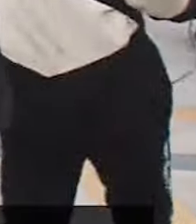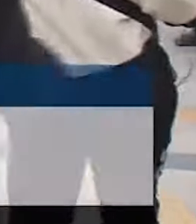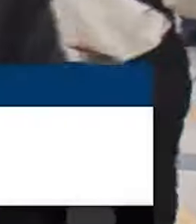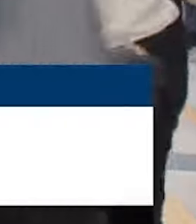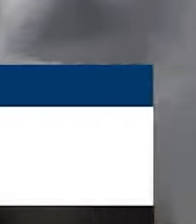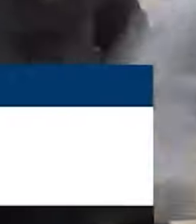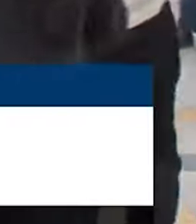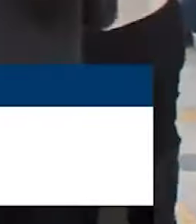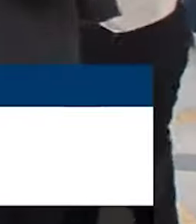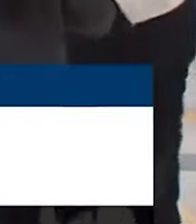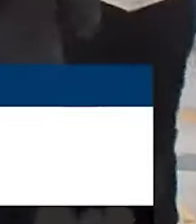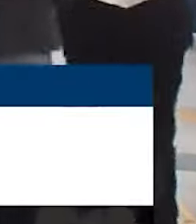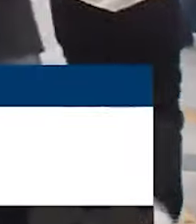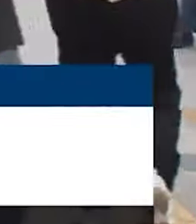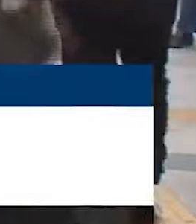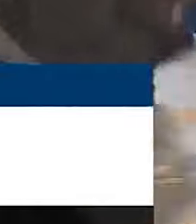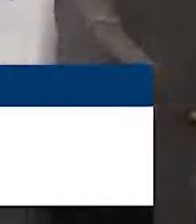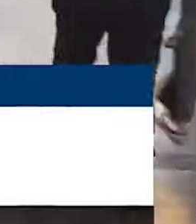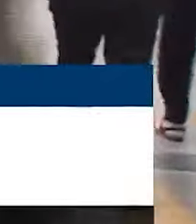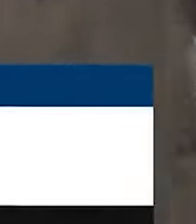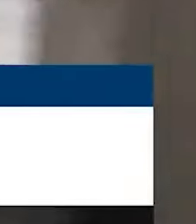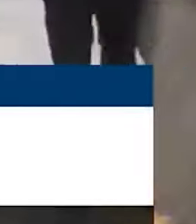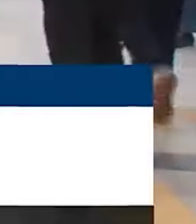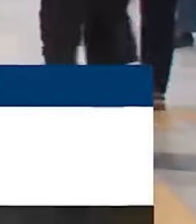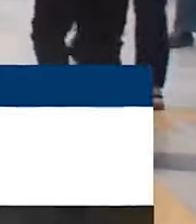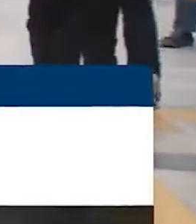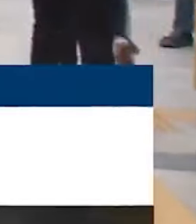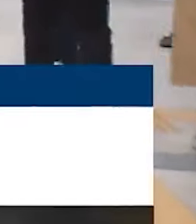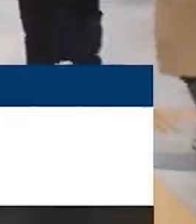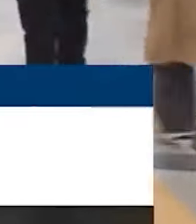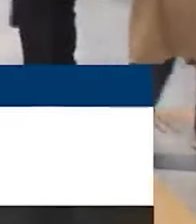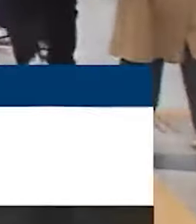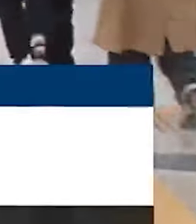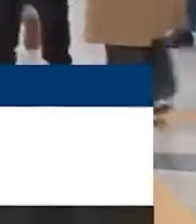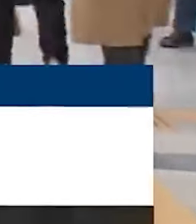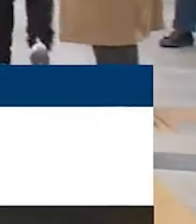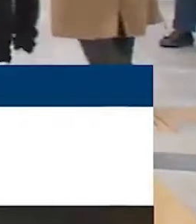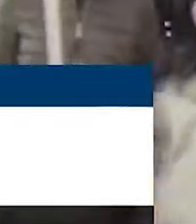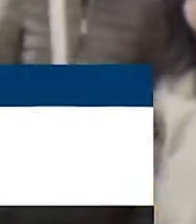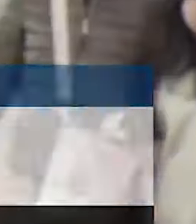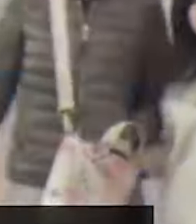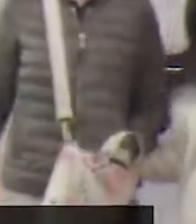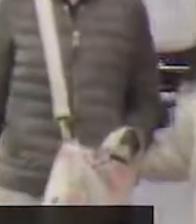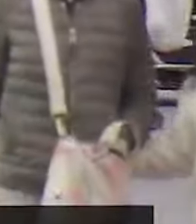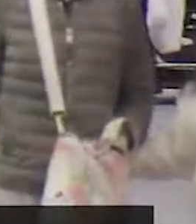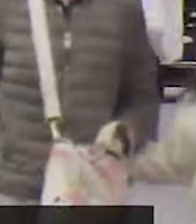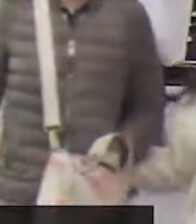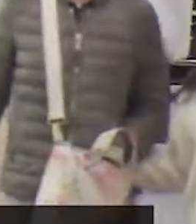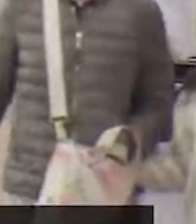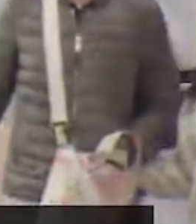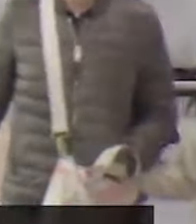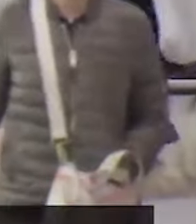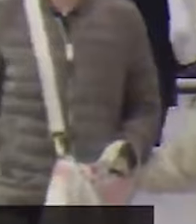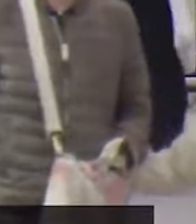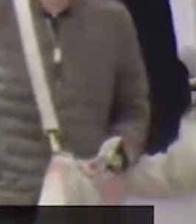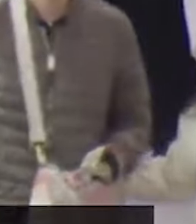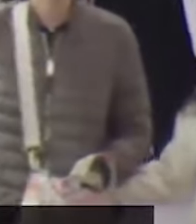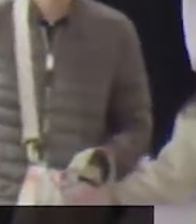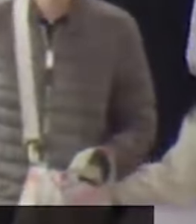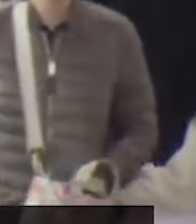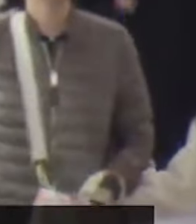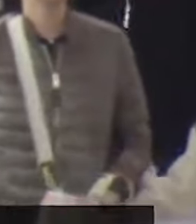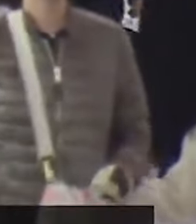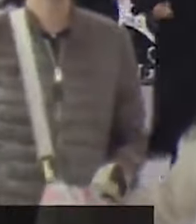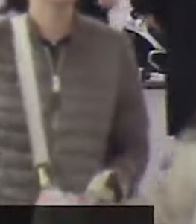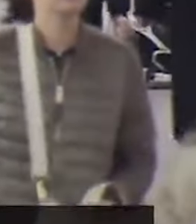열차 속도가 조금 빠른 거에 비해서 이제 안정감 있게 잘 도착할 수 있어서 너무 좋았습니다. 첫날 운행은 합격점을